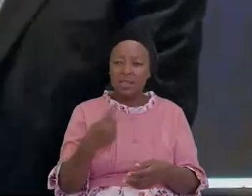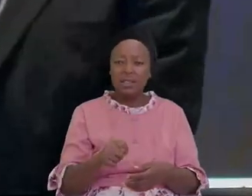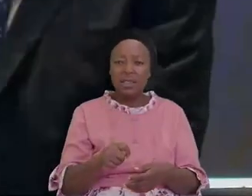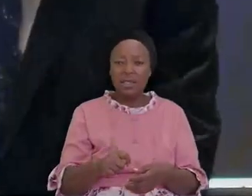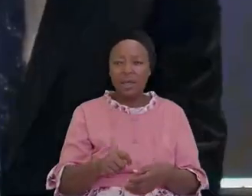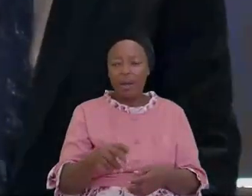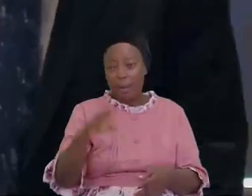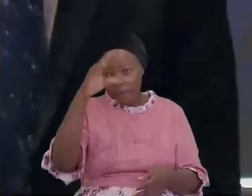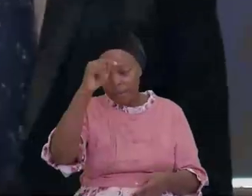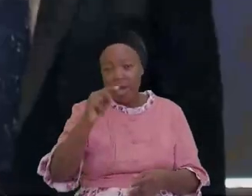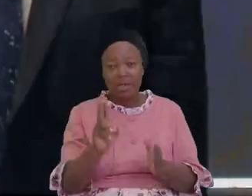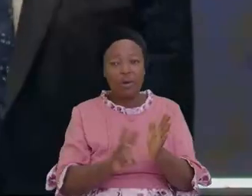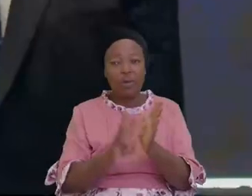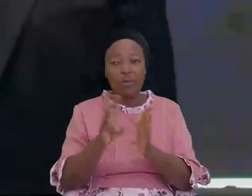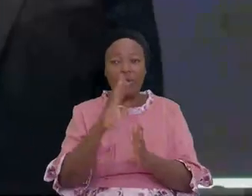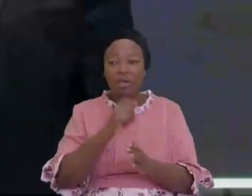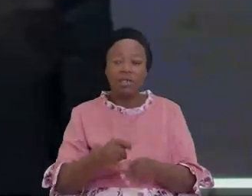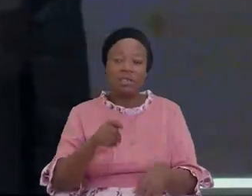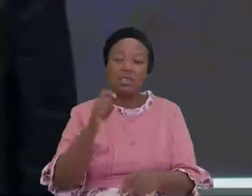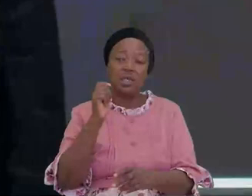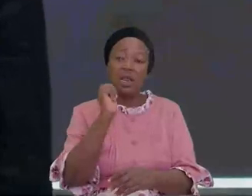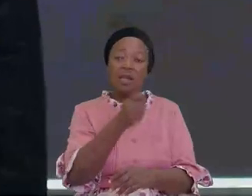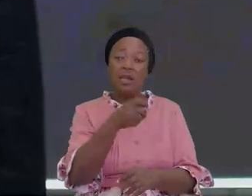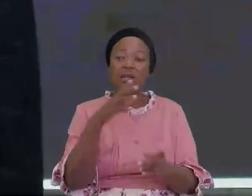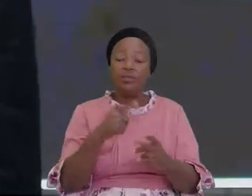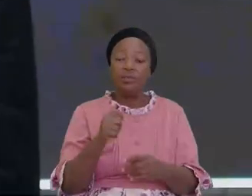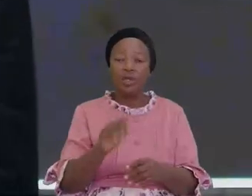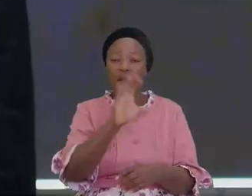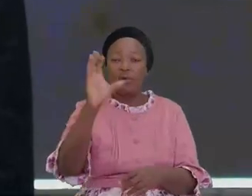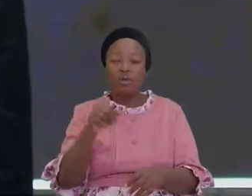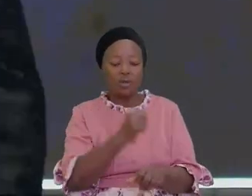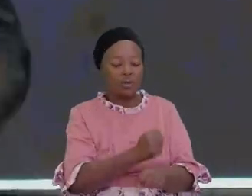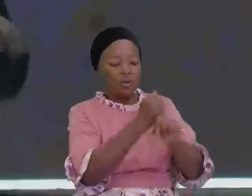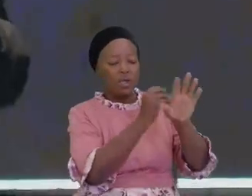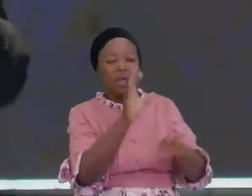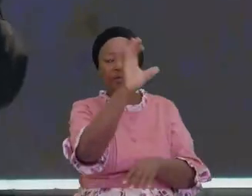Et la volonté humaine est cloué à la croix du calvaire.